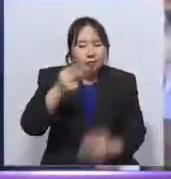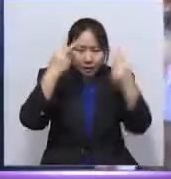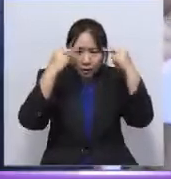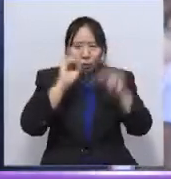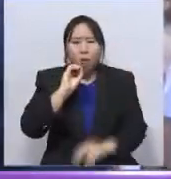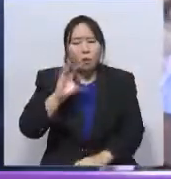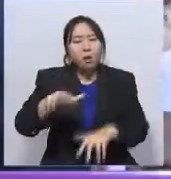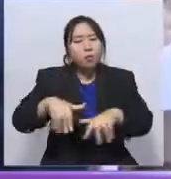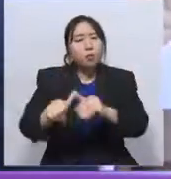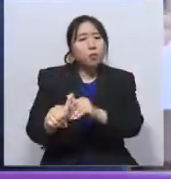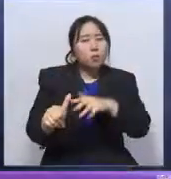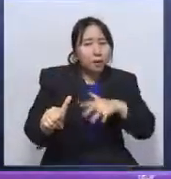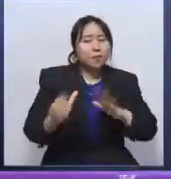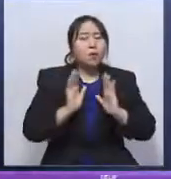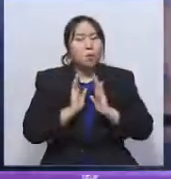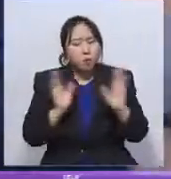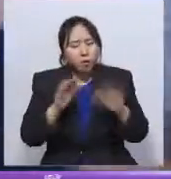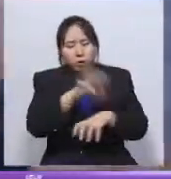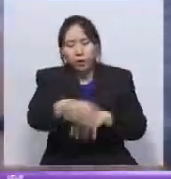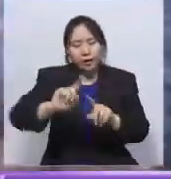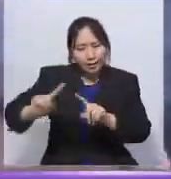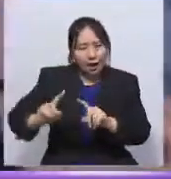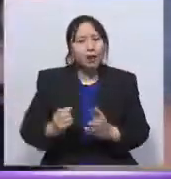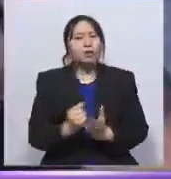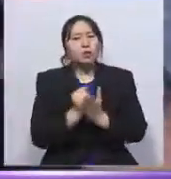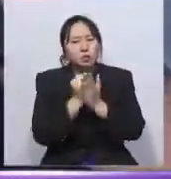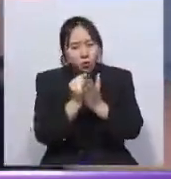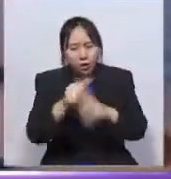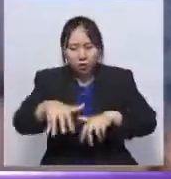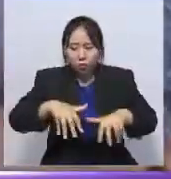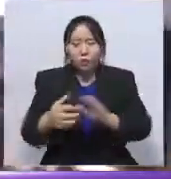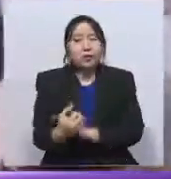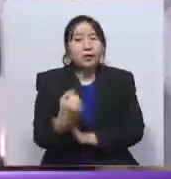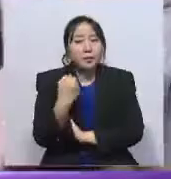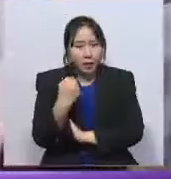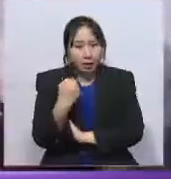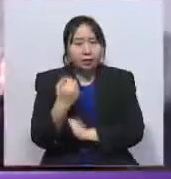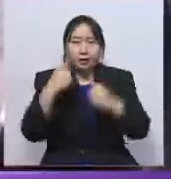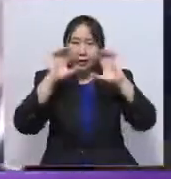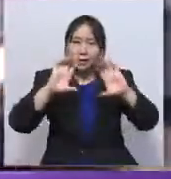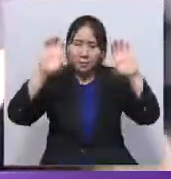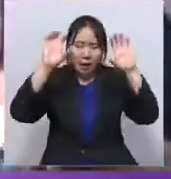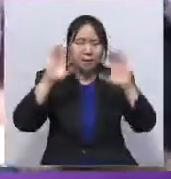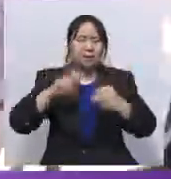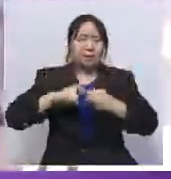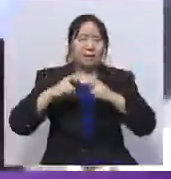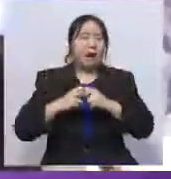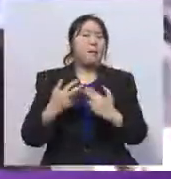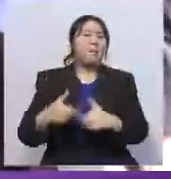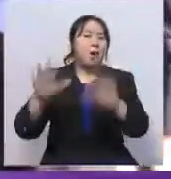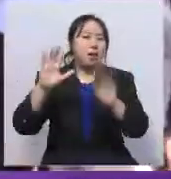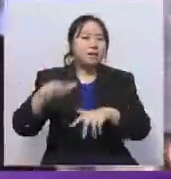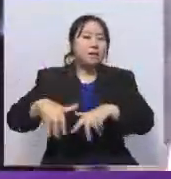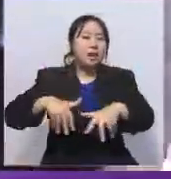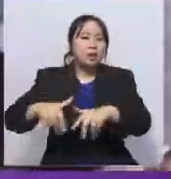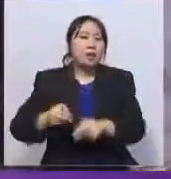ำชุมชนและหน่วยงานต่างๆที่สามารถทำให้ชุมชนแห่งนี้เกิดความเข้มแข็งยืนยันว่ารัฐบาลไม่ได้เพิกเฉยกับปัญหาหรือให้ภาค